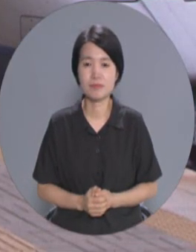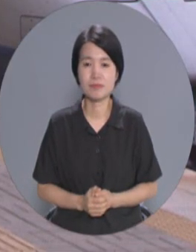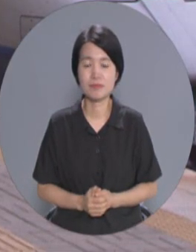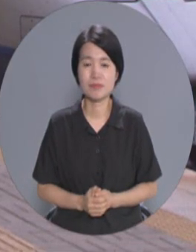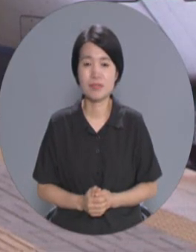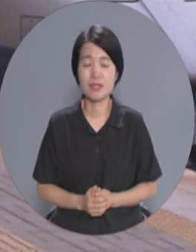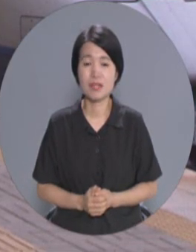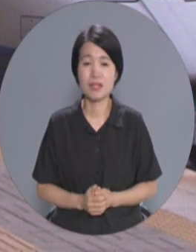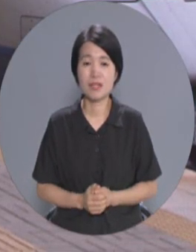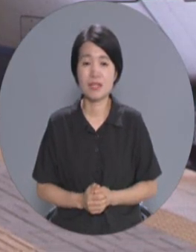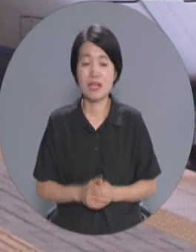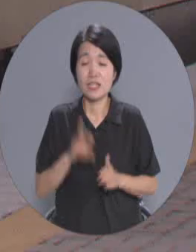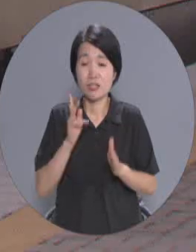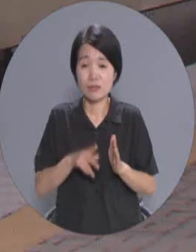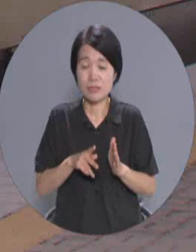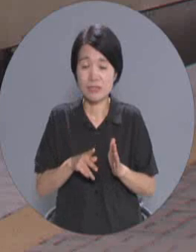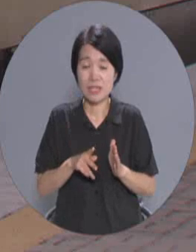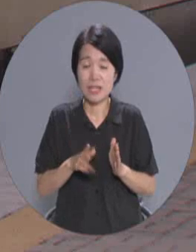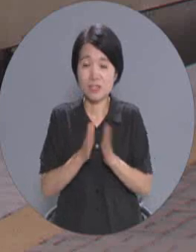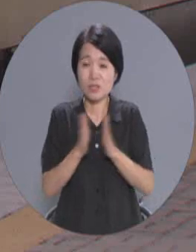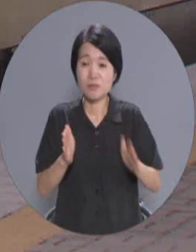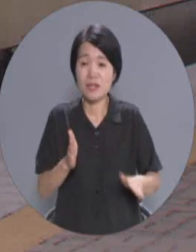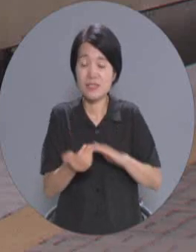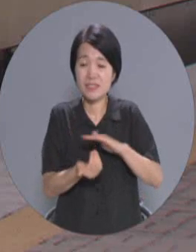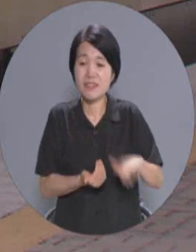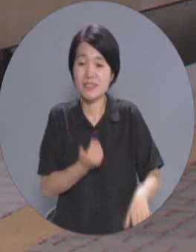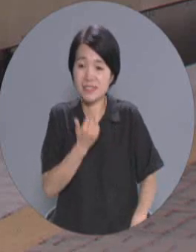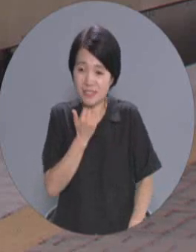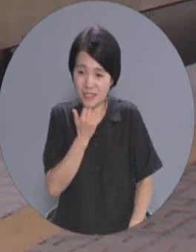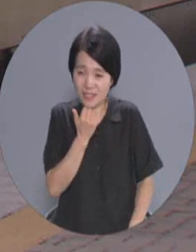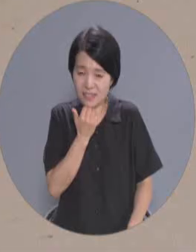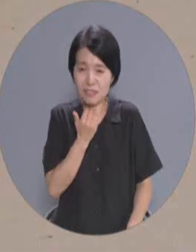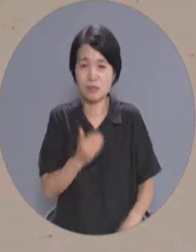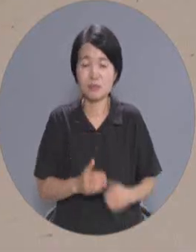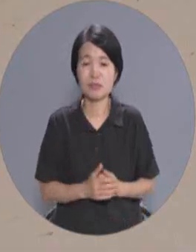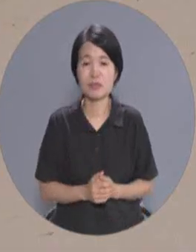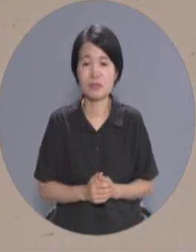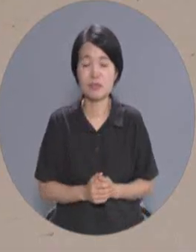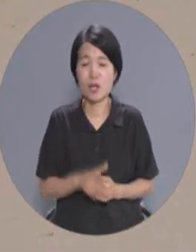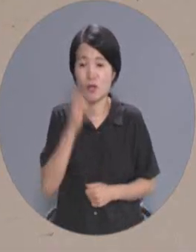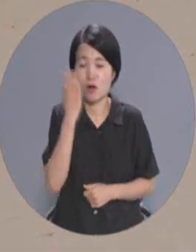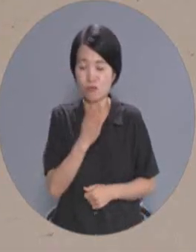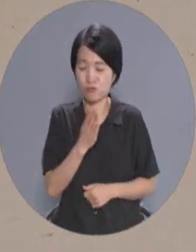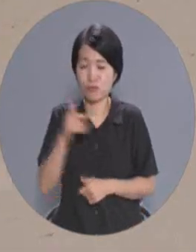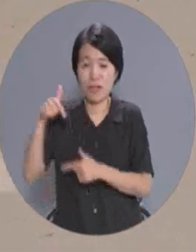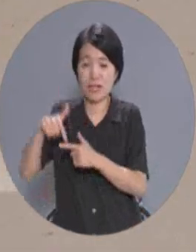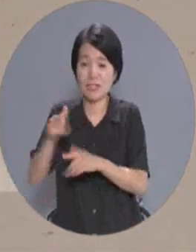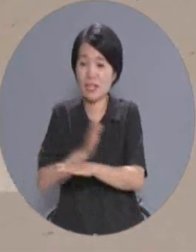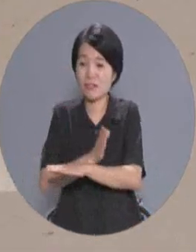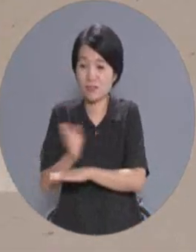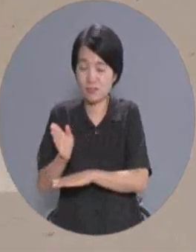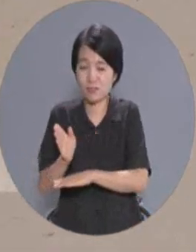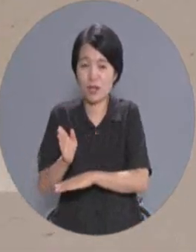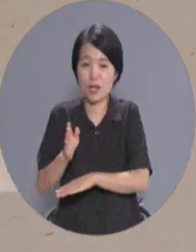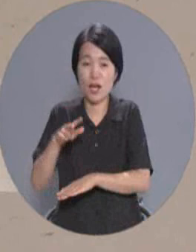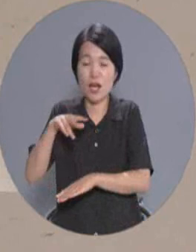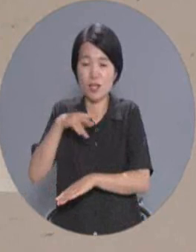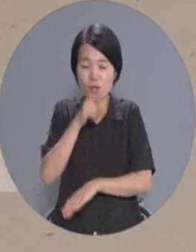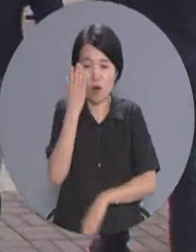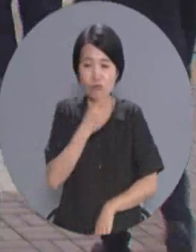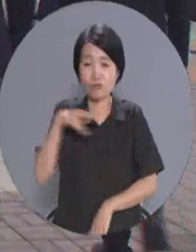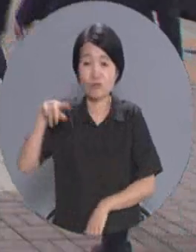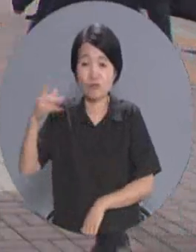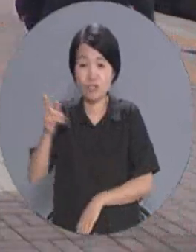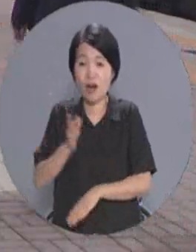출발을 앞둔 SRT 열차가 여수 엑스포역에 정차해 있습니다. 여수와 강남을 잇는 수서 고속철도